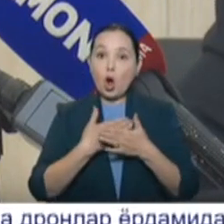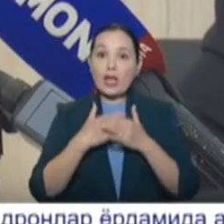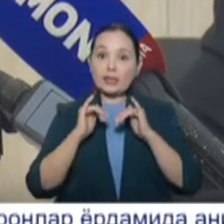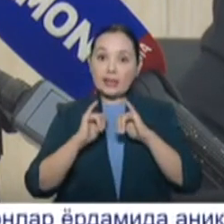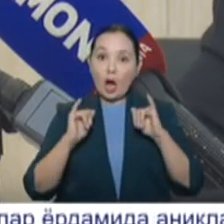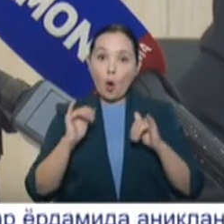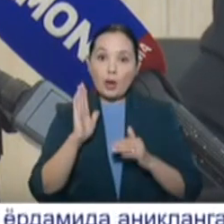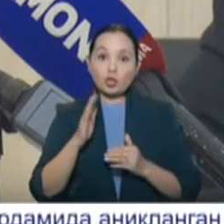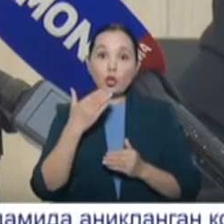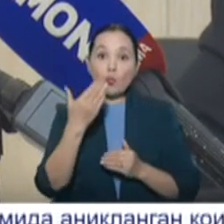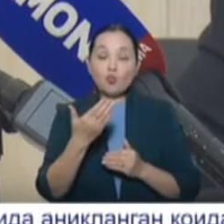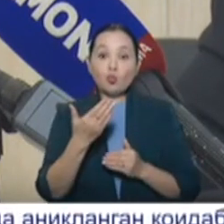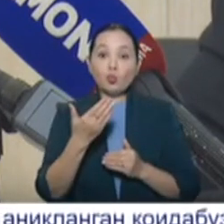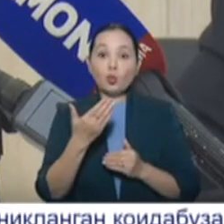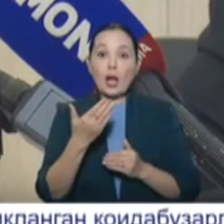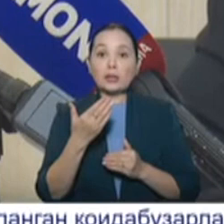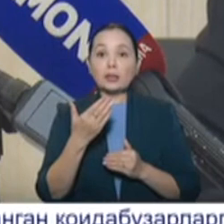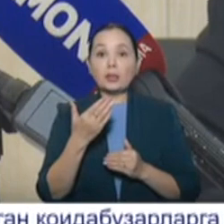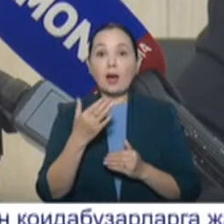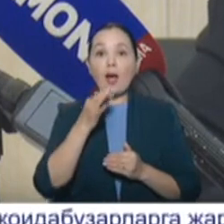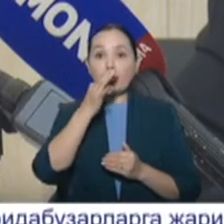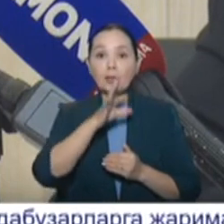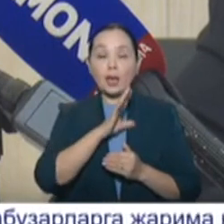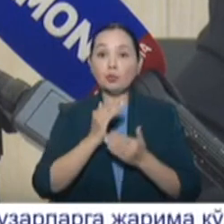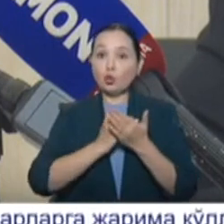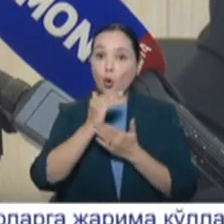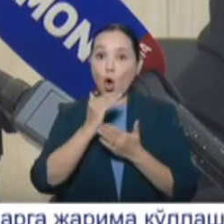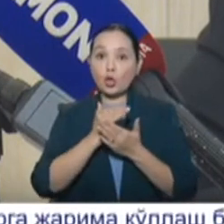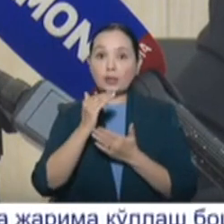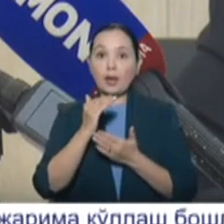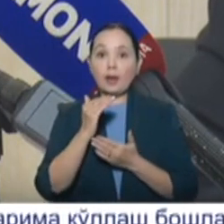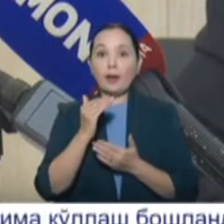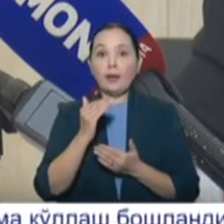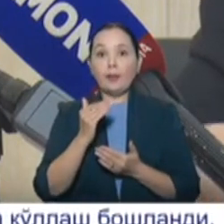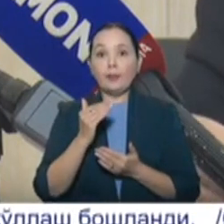takomillashtirish. Endi bularni hali aytganimdek yuqorida